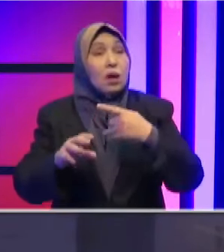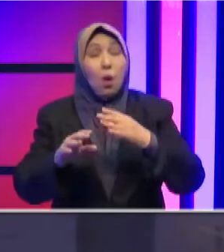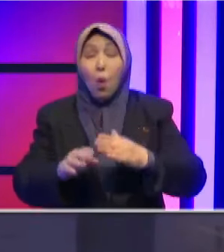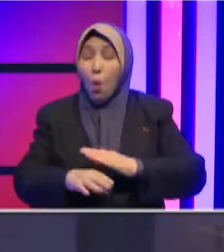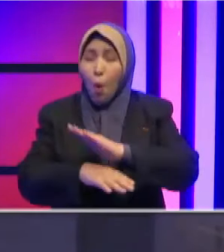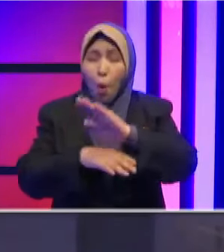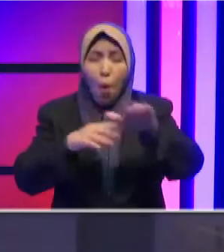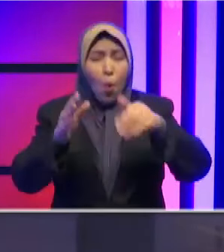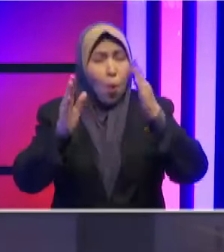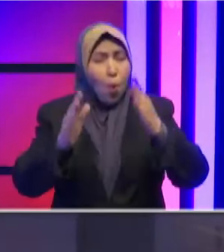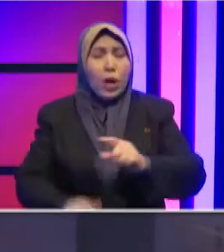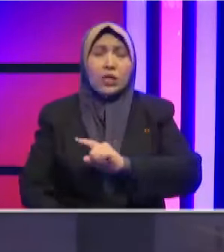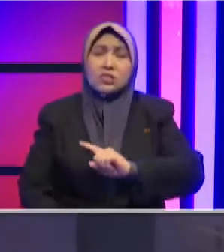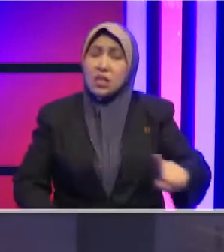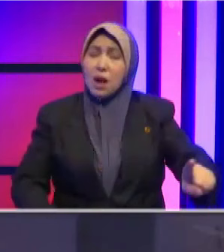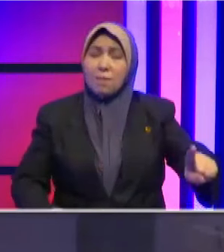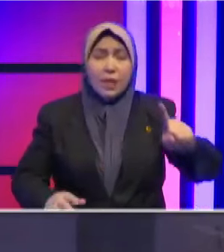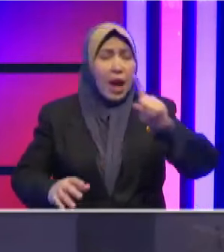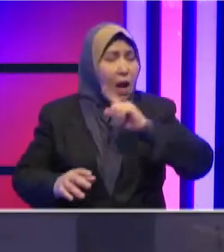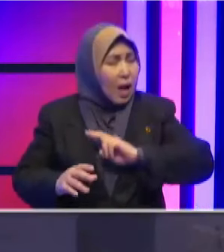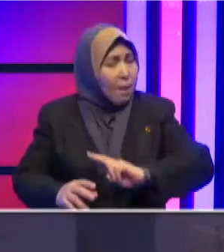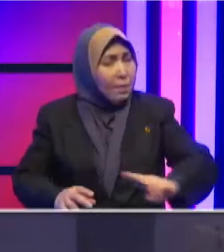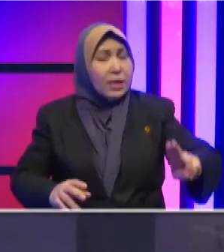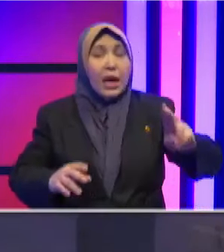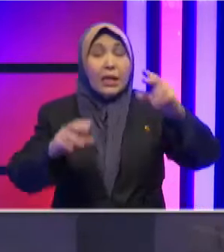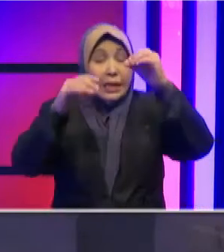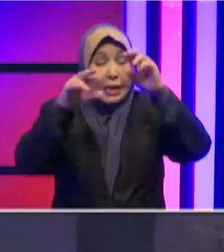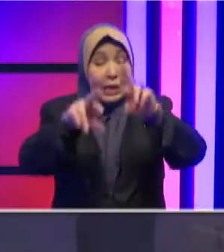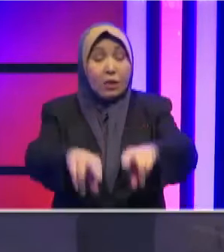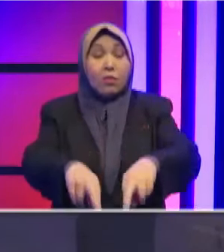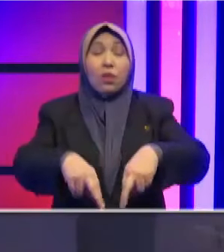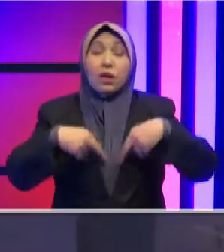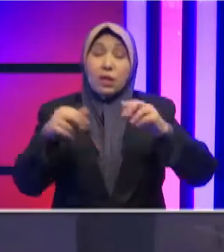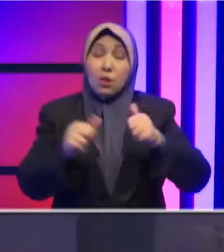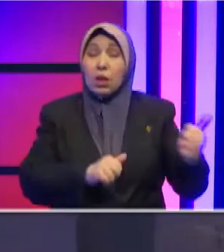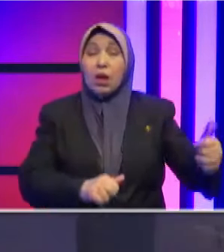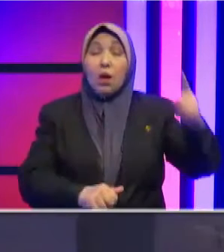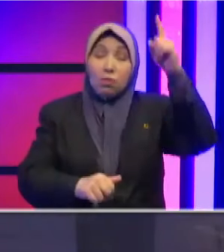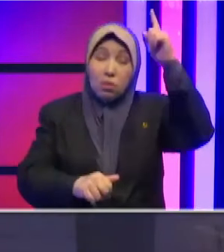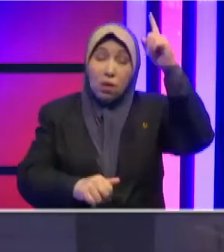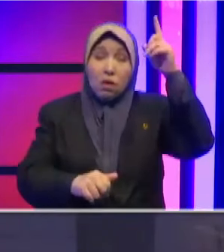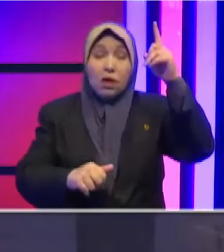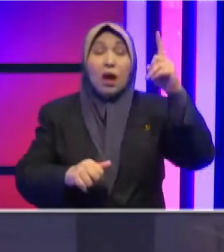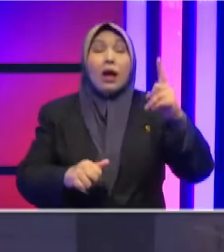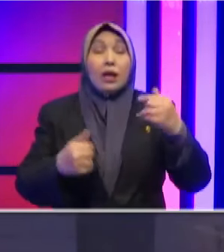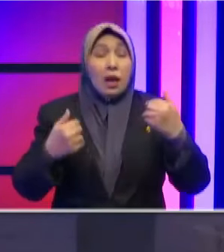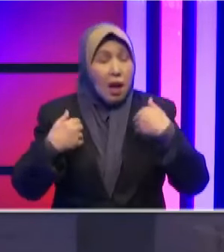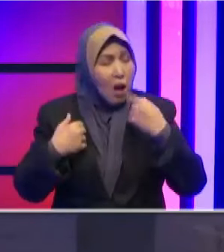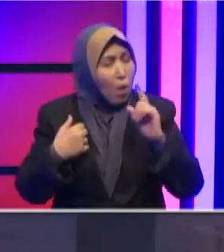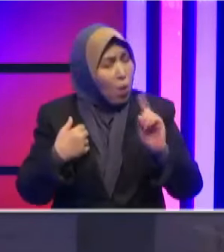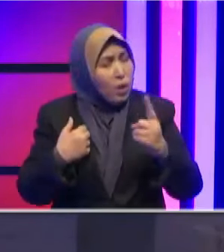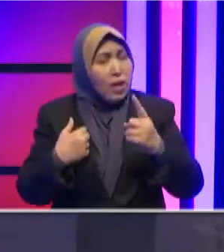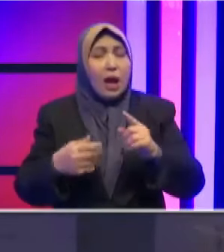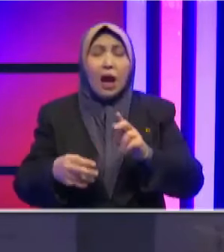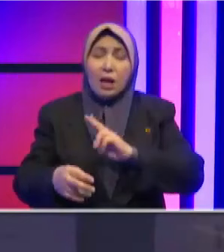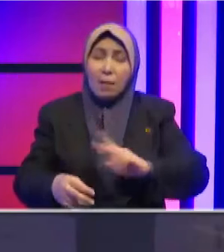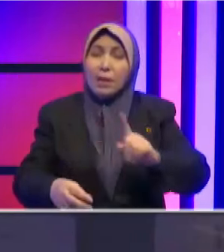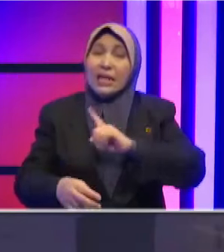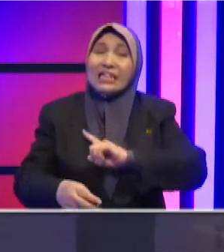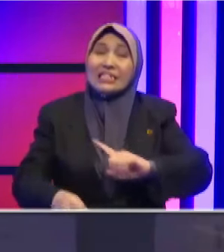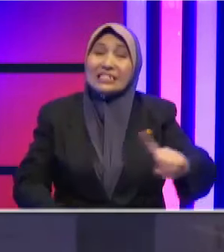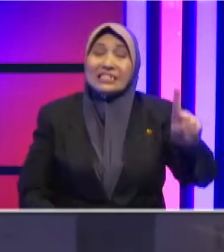umat Islam agama yang diridhoi oleh Allah subhanahu wa ta'ala yaitu agama Islam agama yang